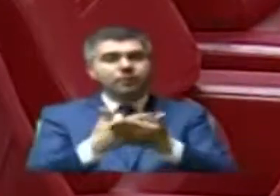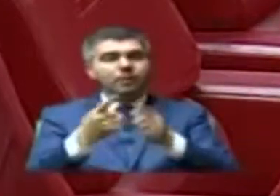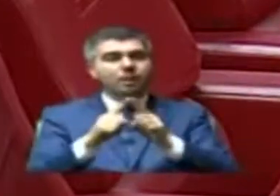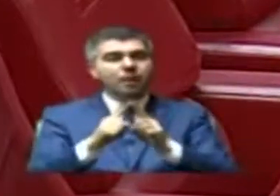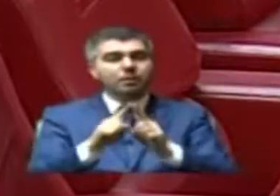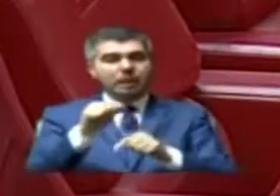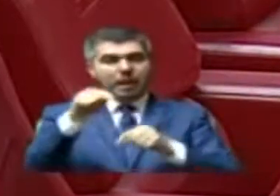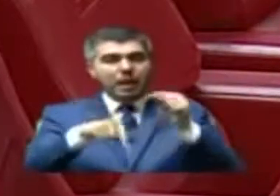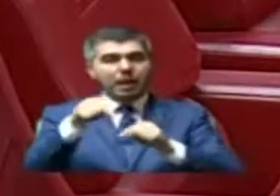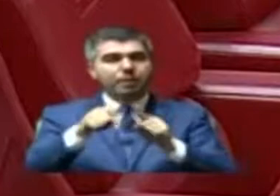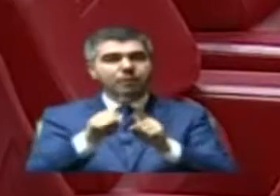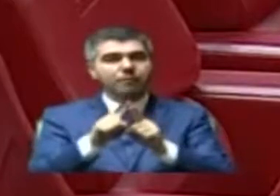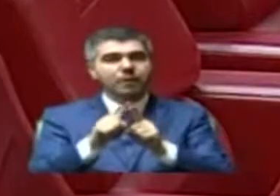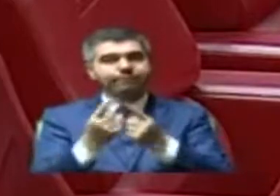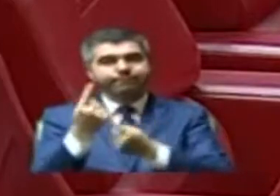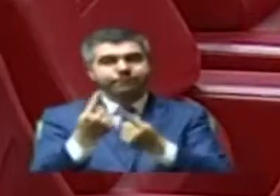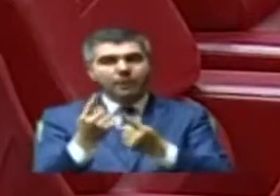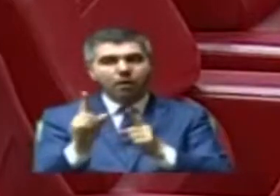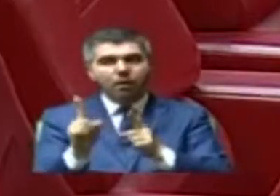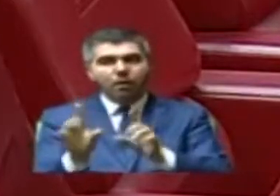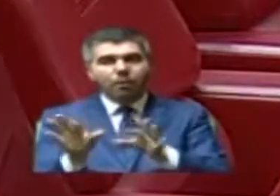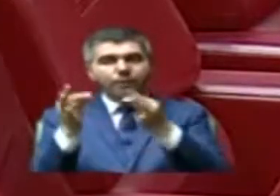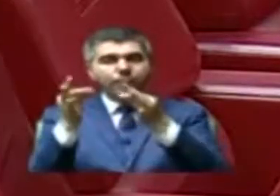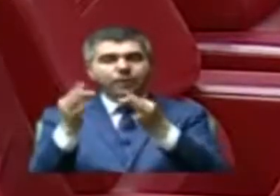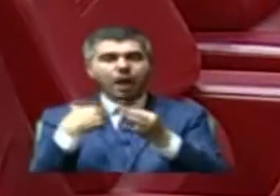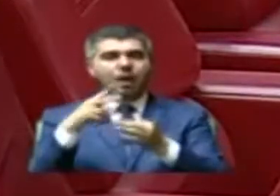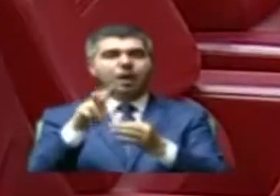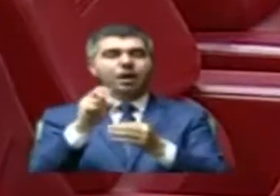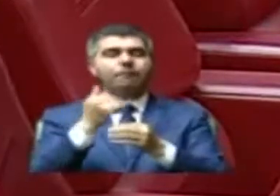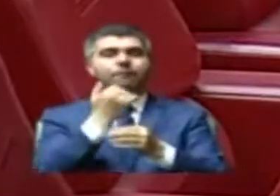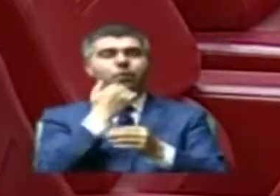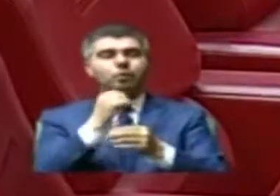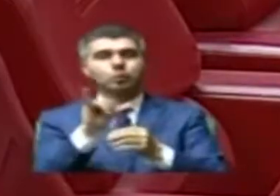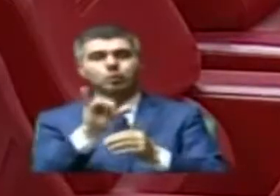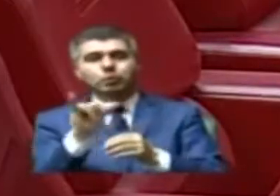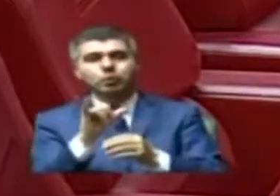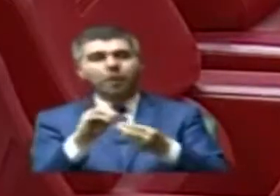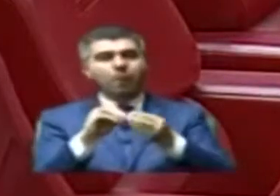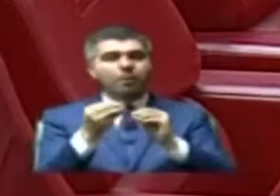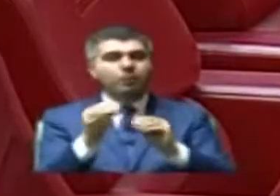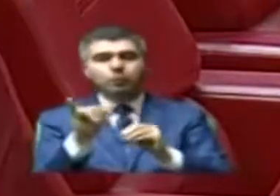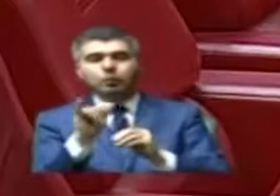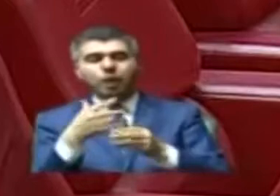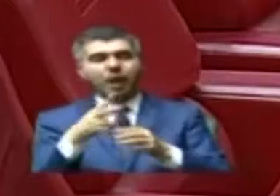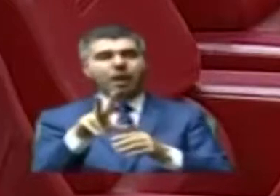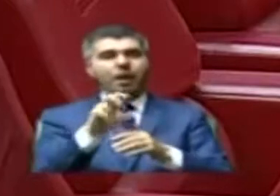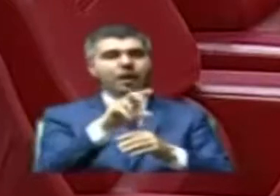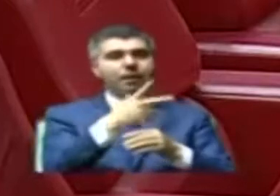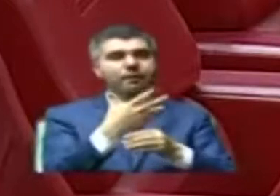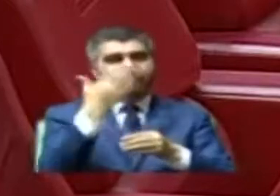هناك مبادرات. إذا الانشغال الاجتماعي عند هذه الحكومة هو حاصل وليس